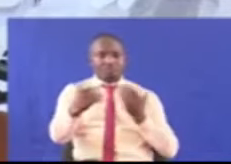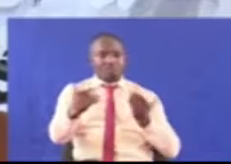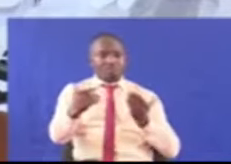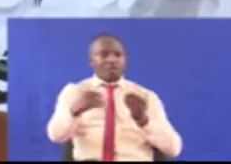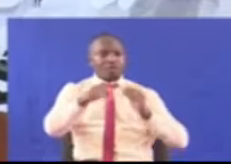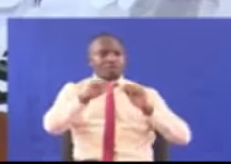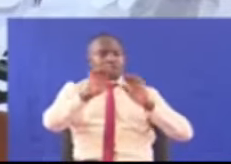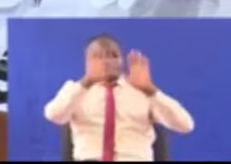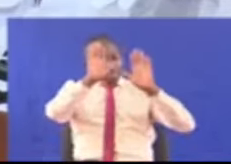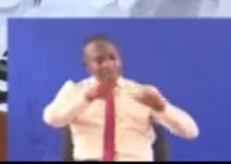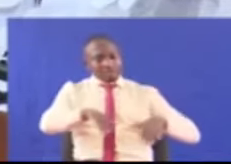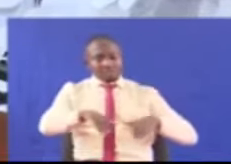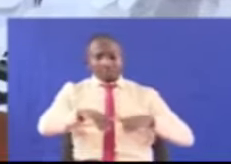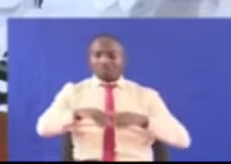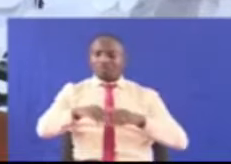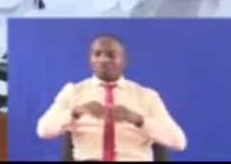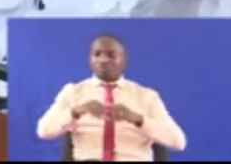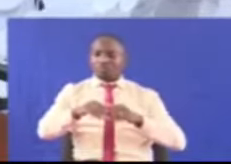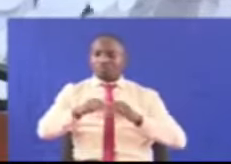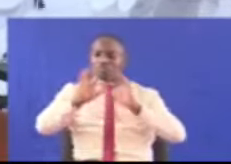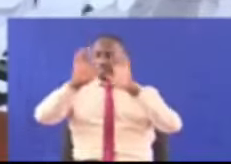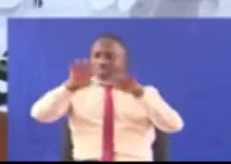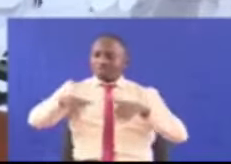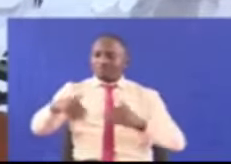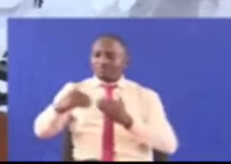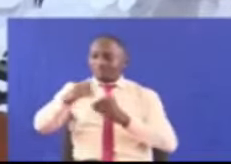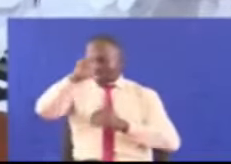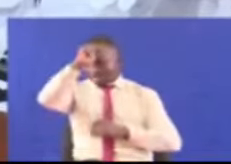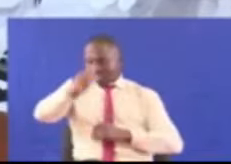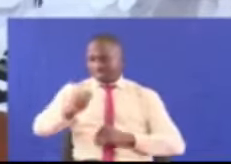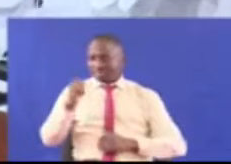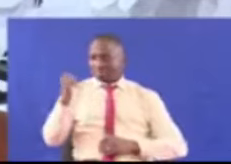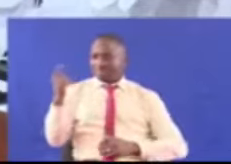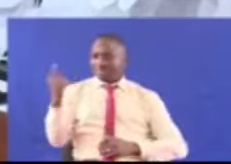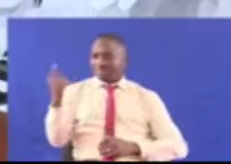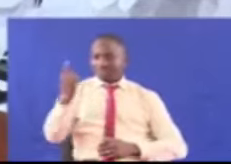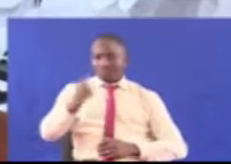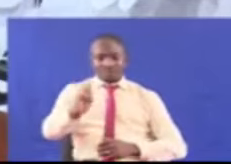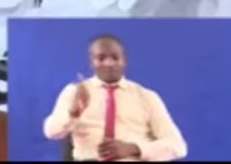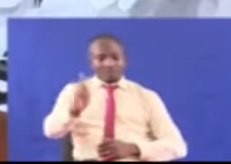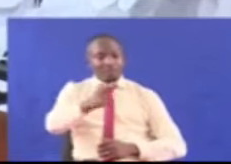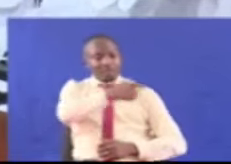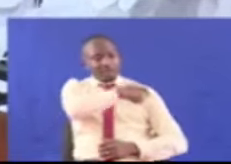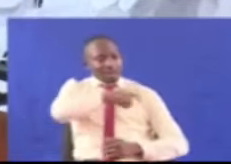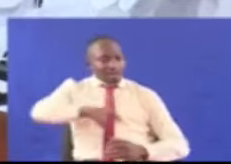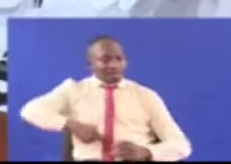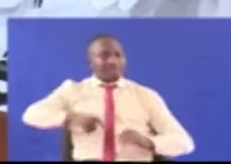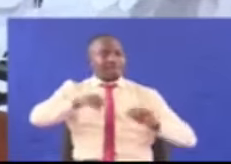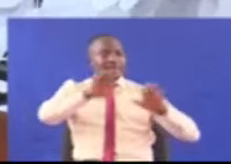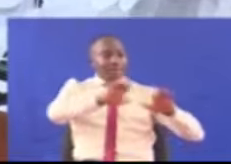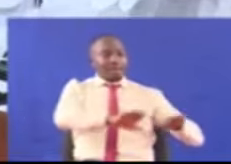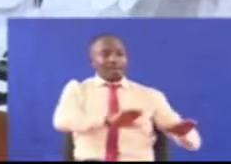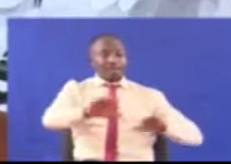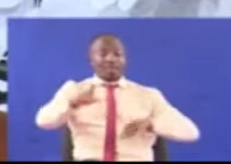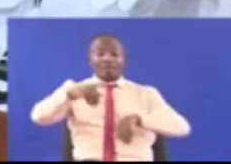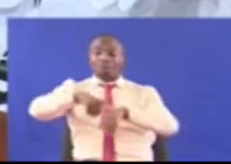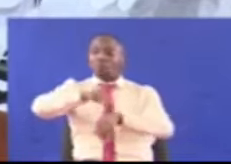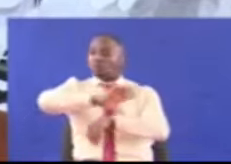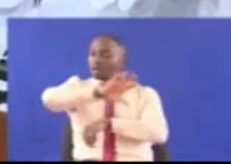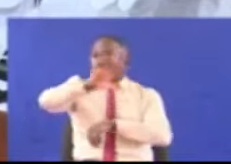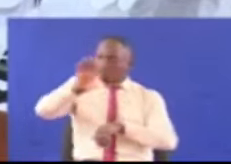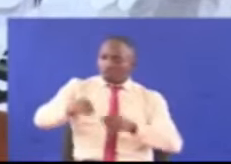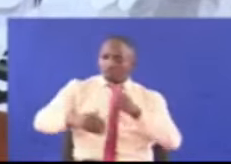Tunaleta ushabiki, kumbe tunachafua heshima taifa hili ambayo rais usiku na mchana na serikali yake